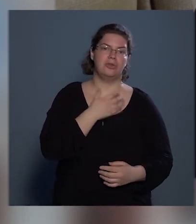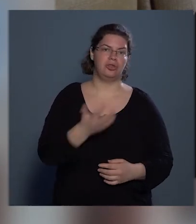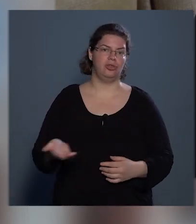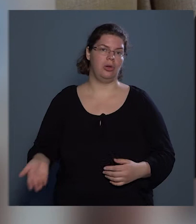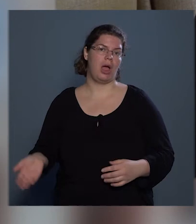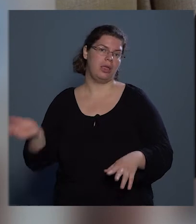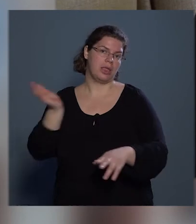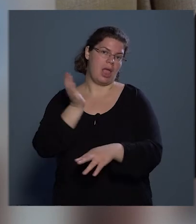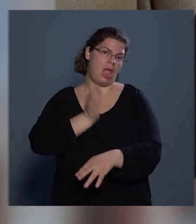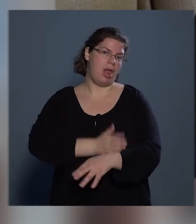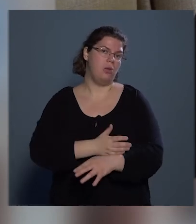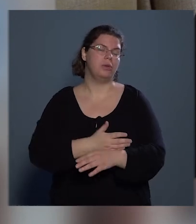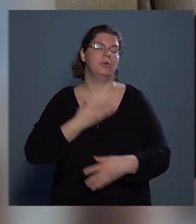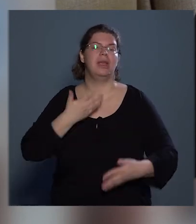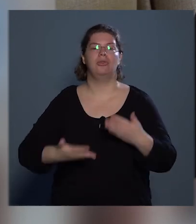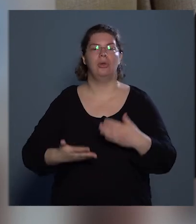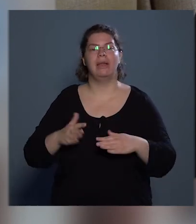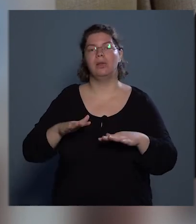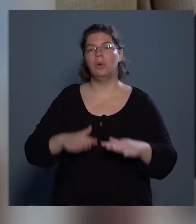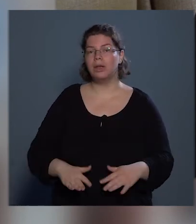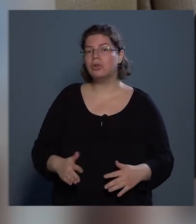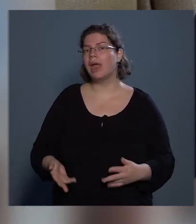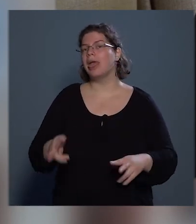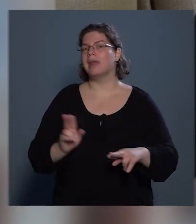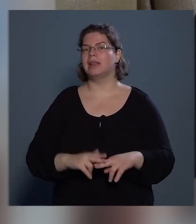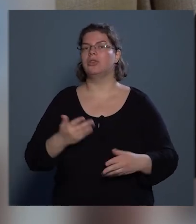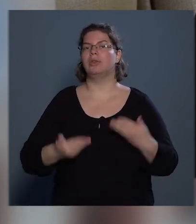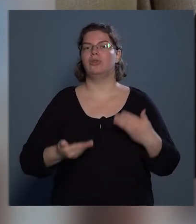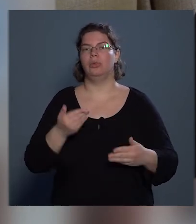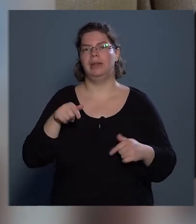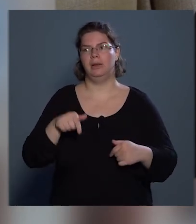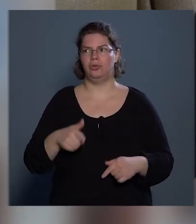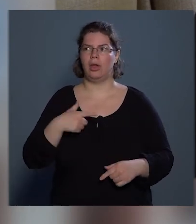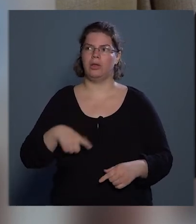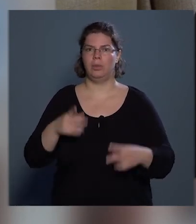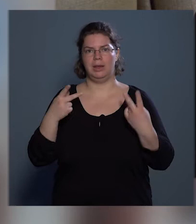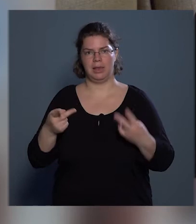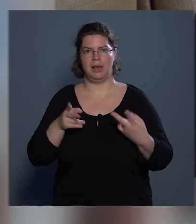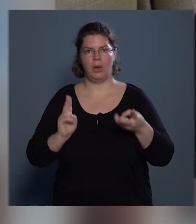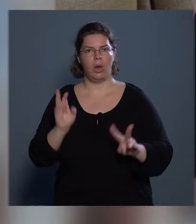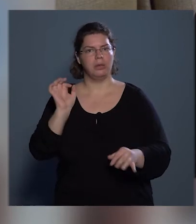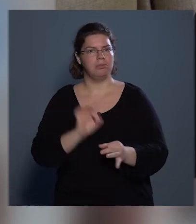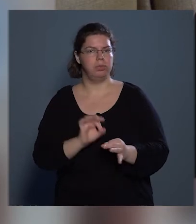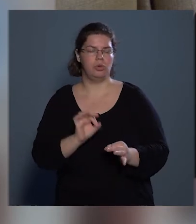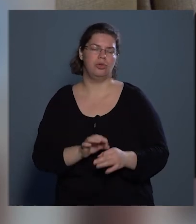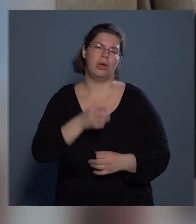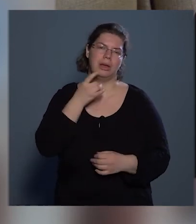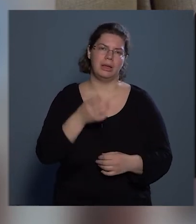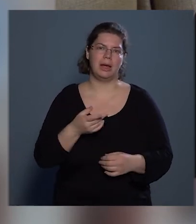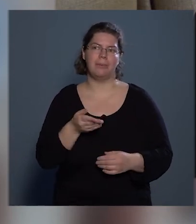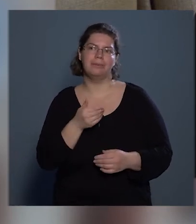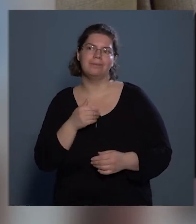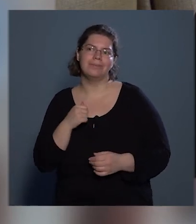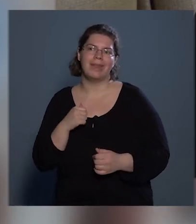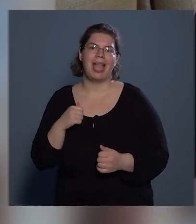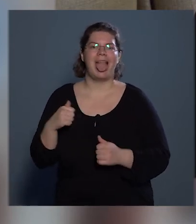előző testületi ülésen, rendes testületi ülésen az az érv hangzott el, hogy pontosan inkább elit irányba menne el, és